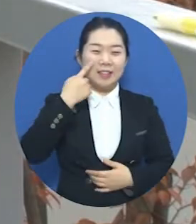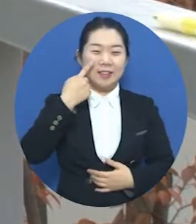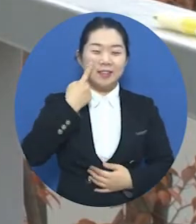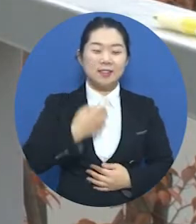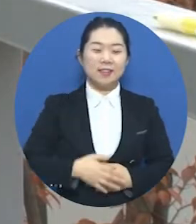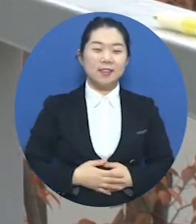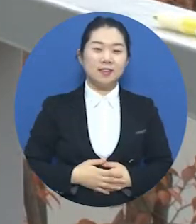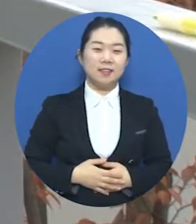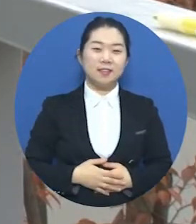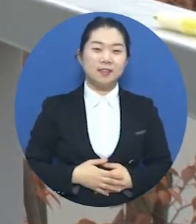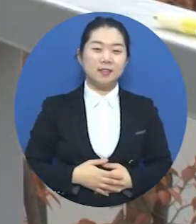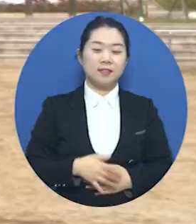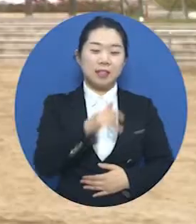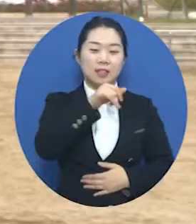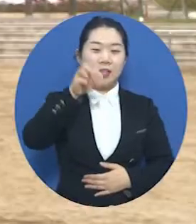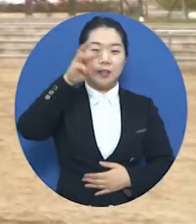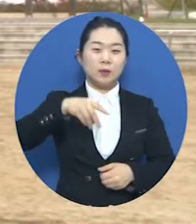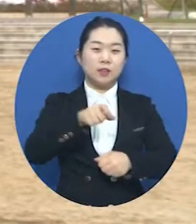함께 만나보시죠.